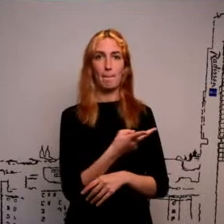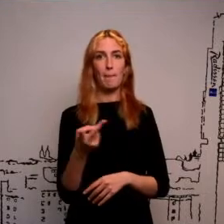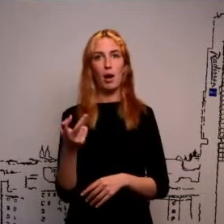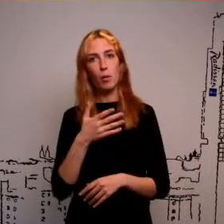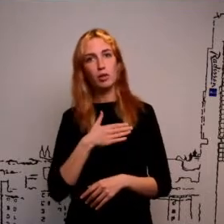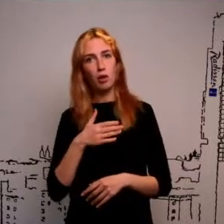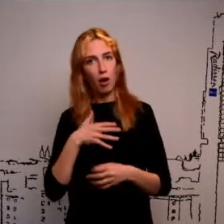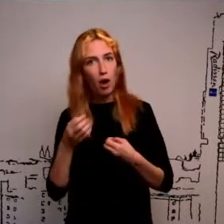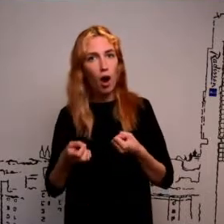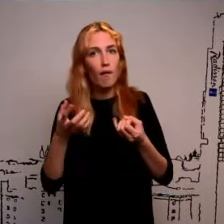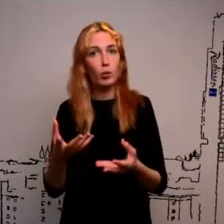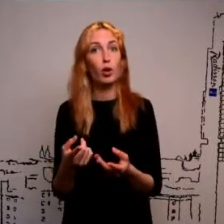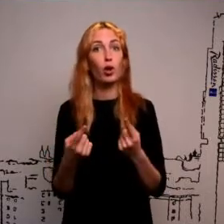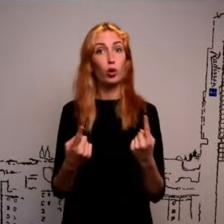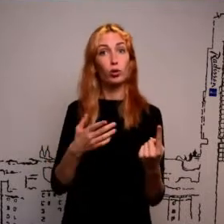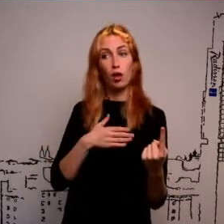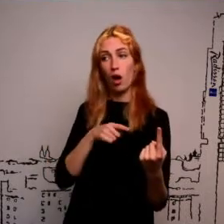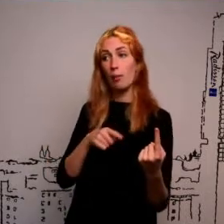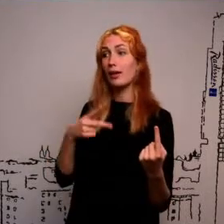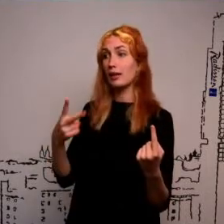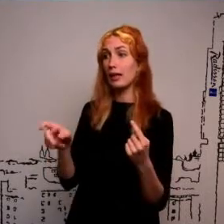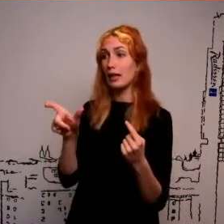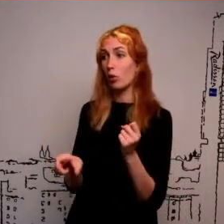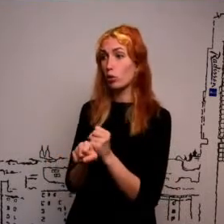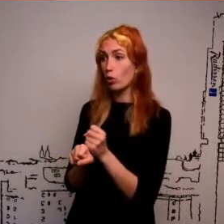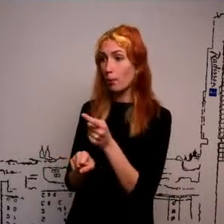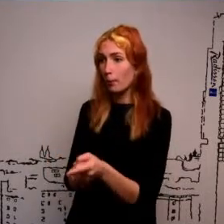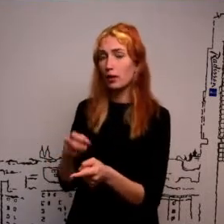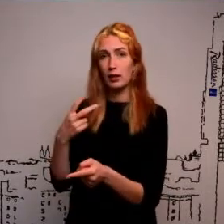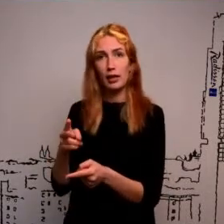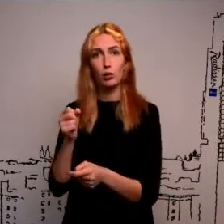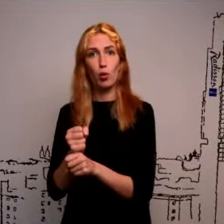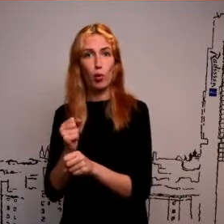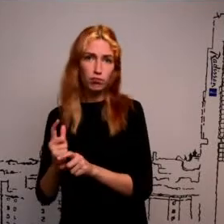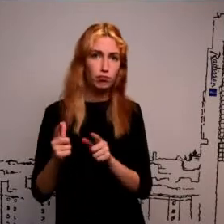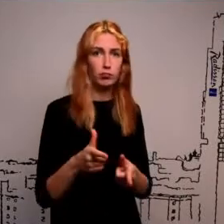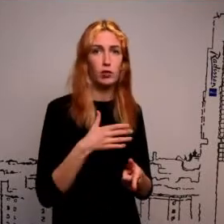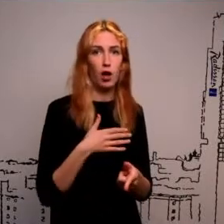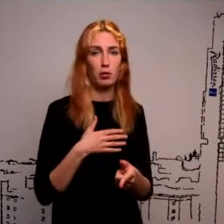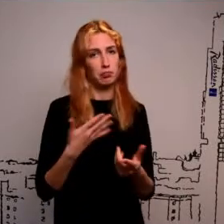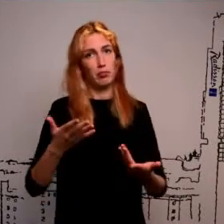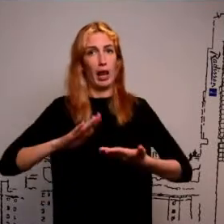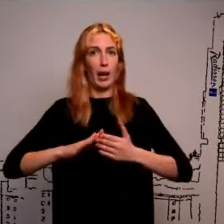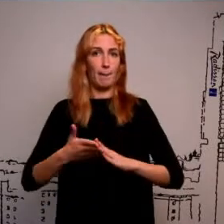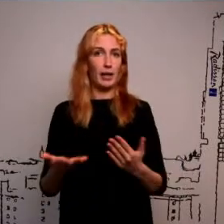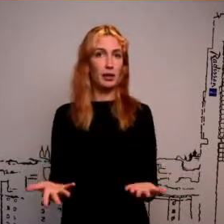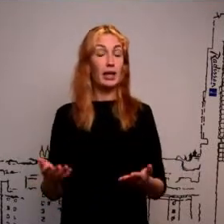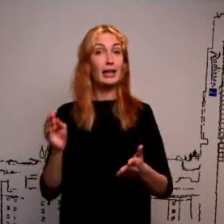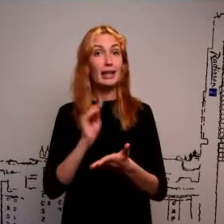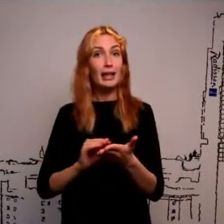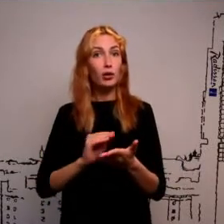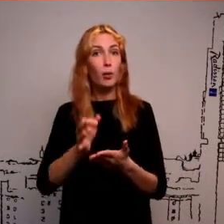eks ole. Üks on tahtnud, et üks tööd teeks, teine on tööd teinud, järelikult on tööleping juba olemas, isegi kui seda ei ole kirjalikus